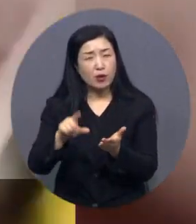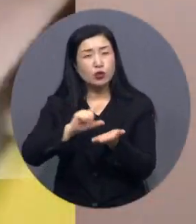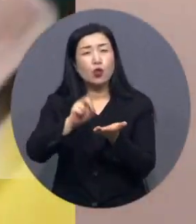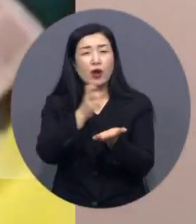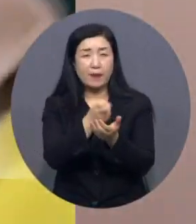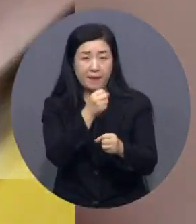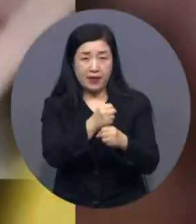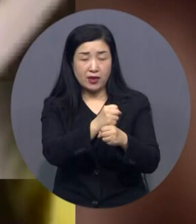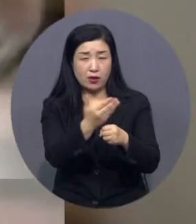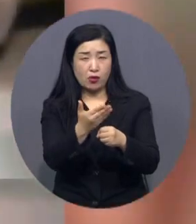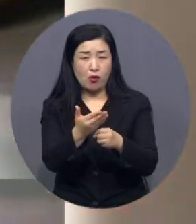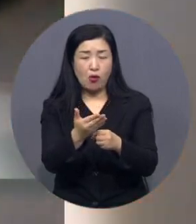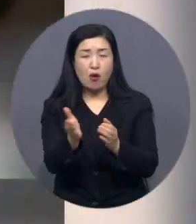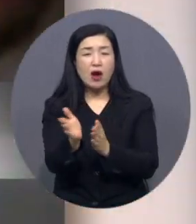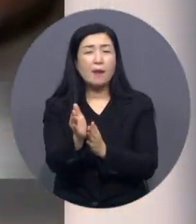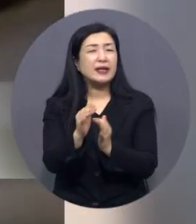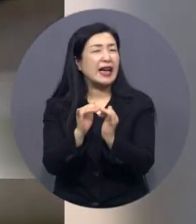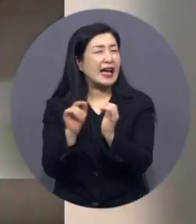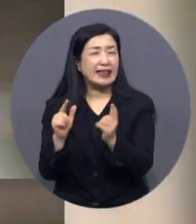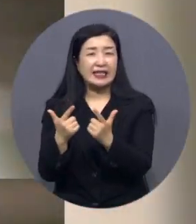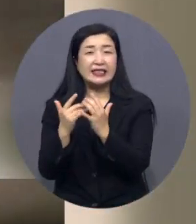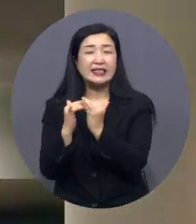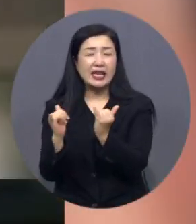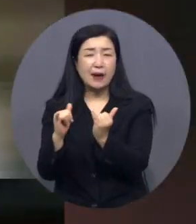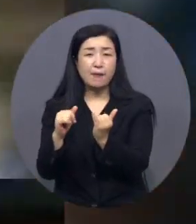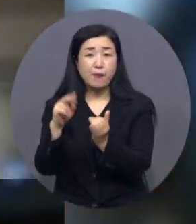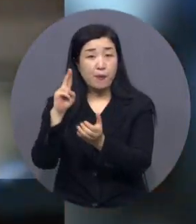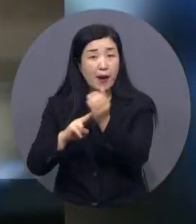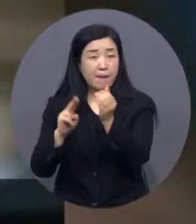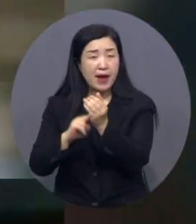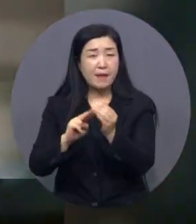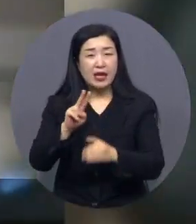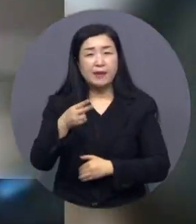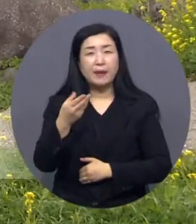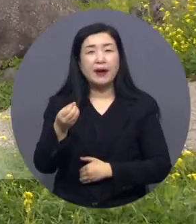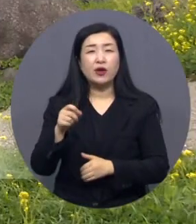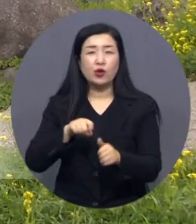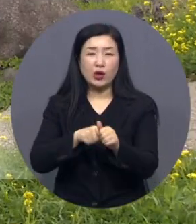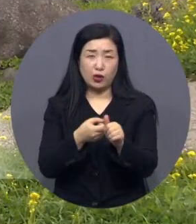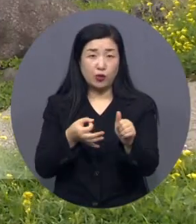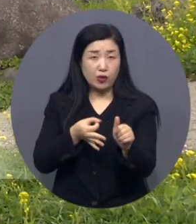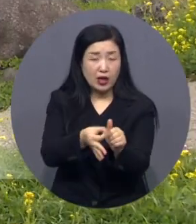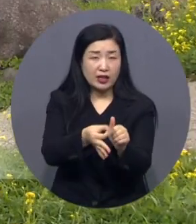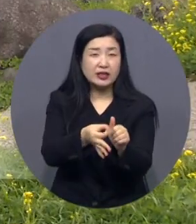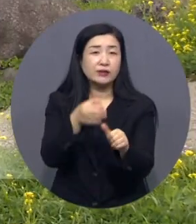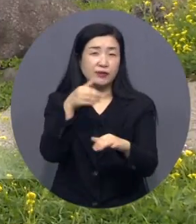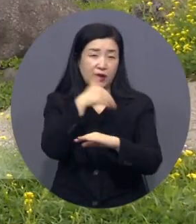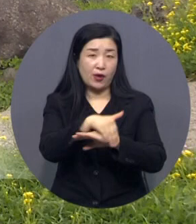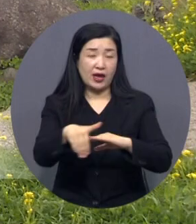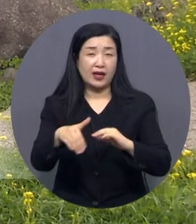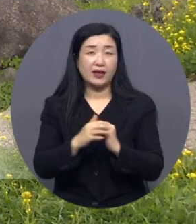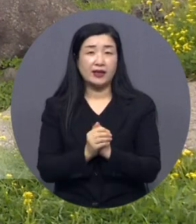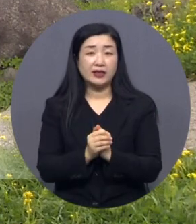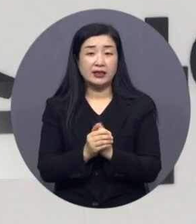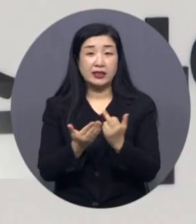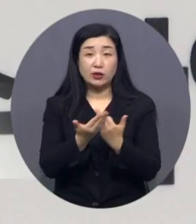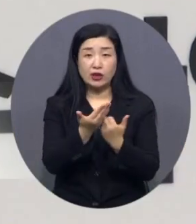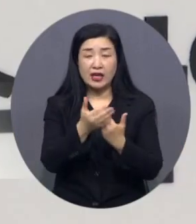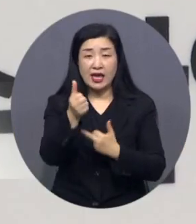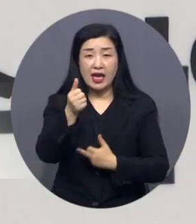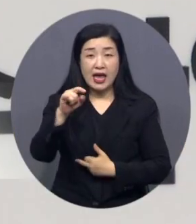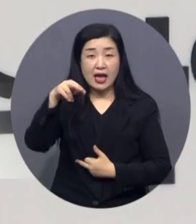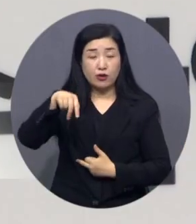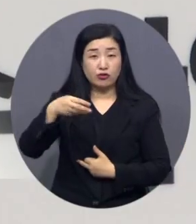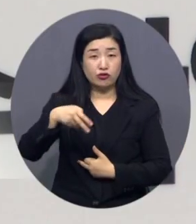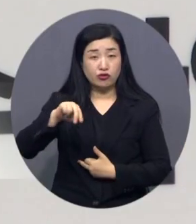정하고 비어업인이 해산물을 판매할 경우 200만 원 이하의 과태료를 물리는 내용입니다. 제주에서는 해루질로